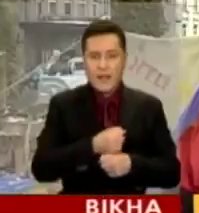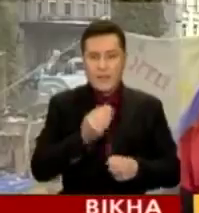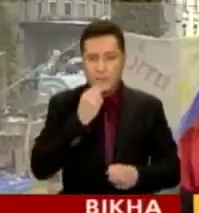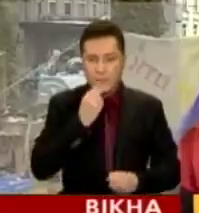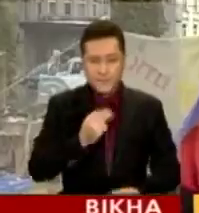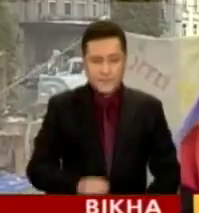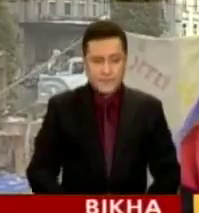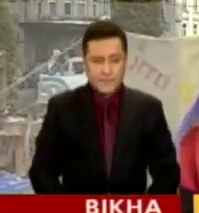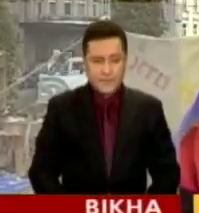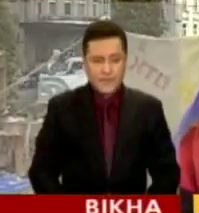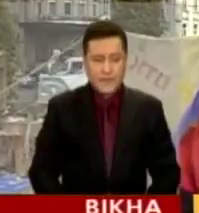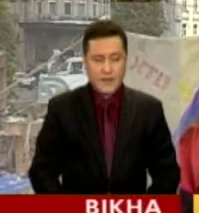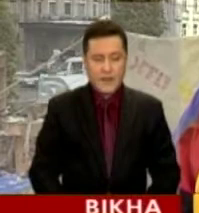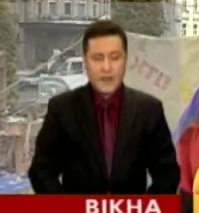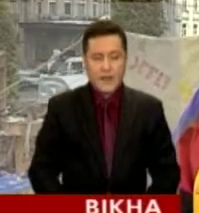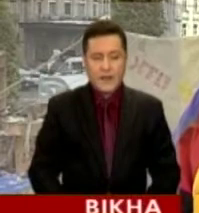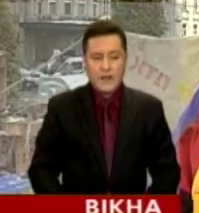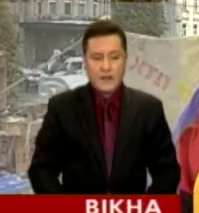закруток. 4 повних буси